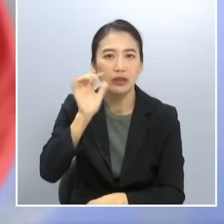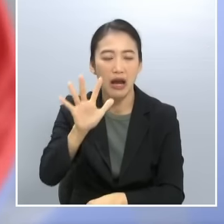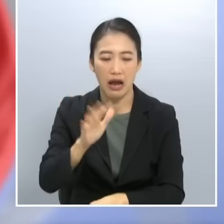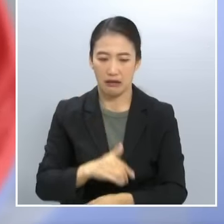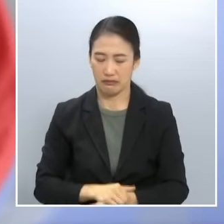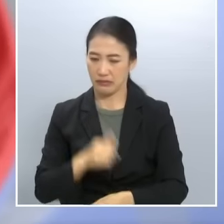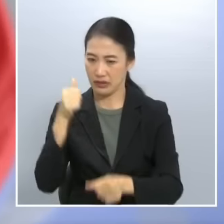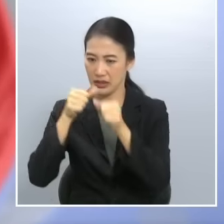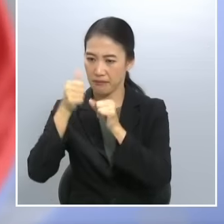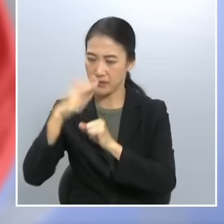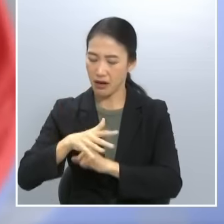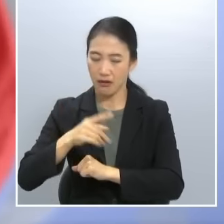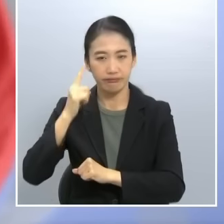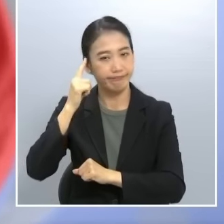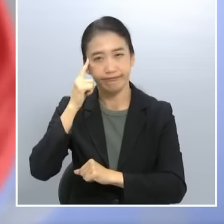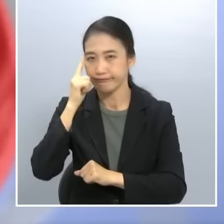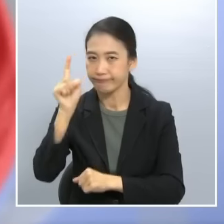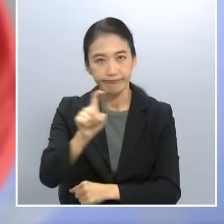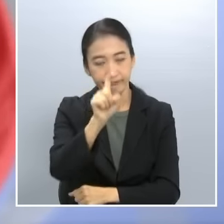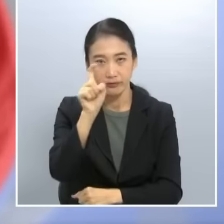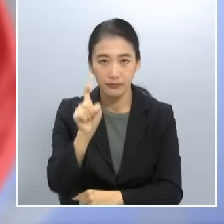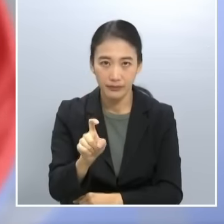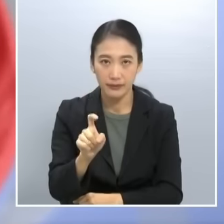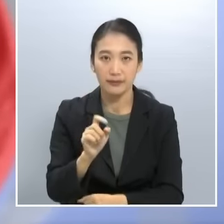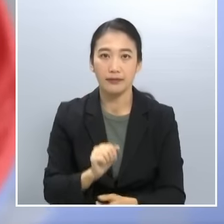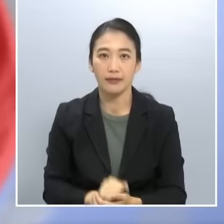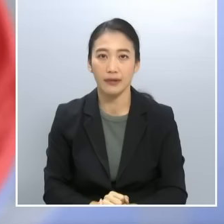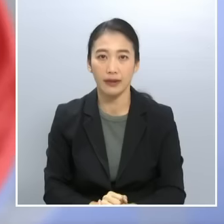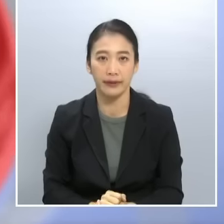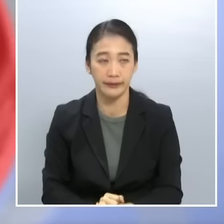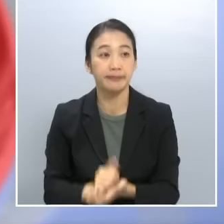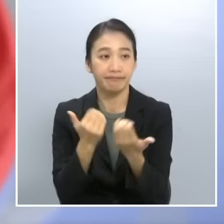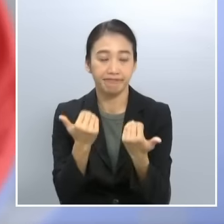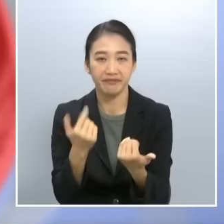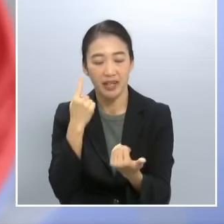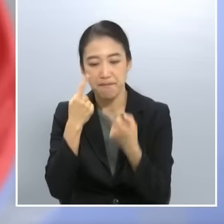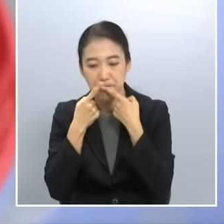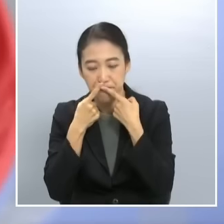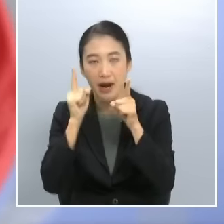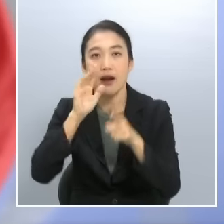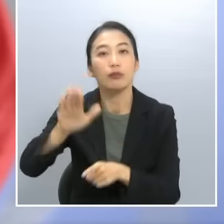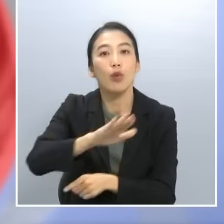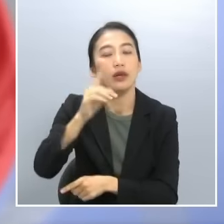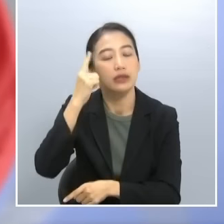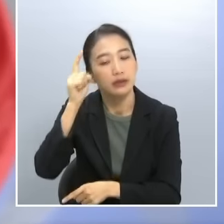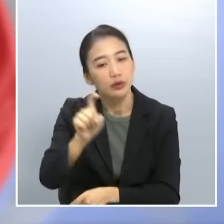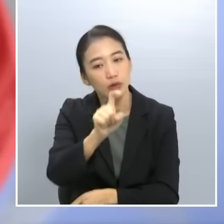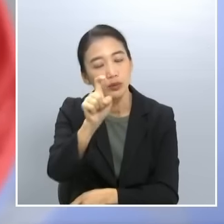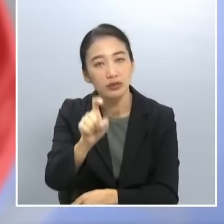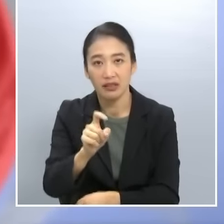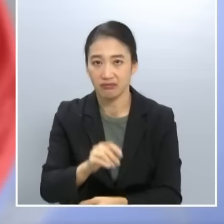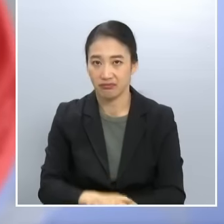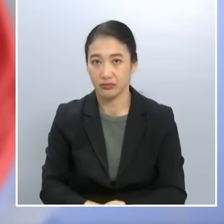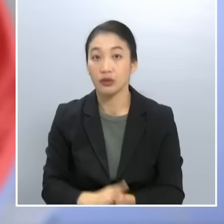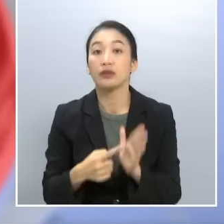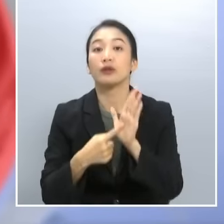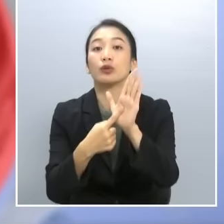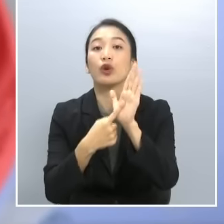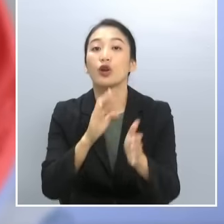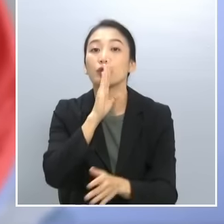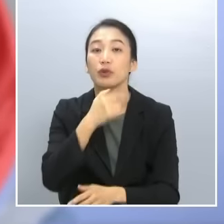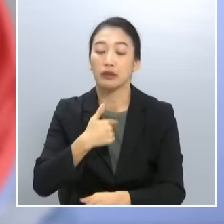ว่ากิจน่ะมีหรือไม่มีค่ะก็เลยเป็นพิรุธที่หลายคนพี่หมวยมีแฟนโอต้องจำได้จำ